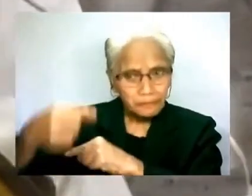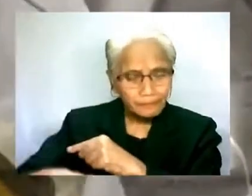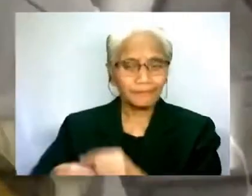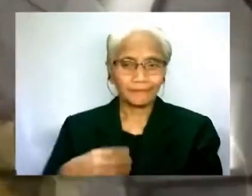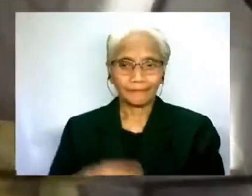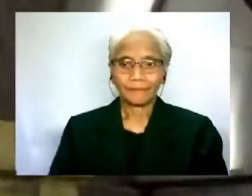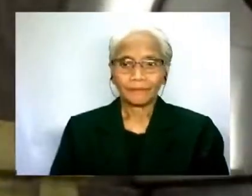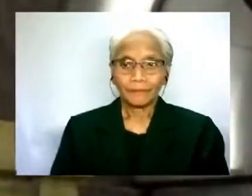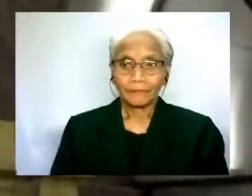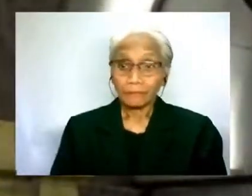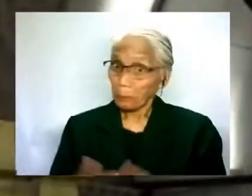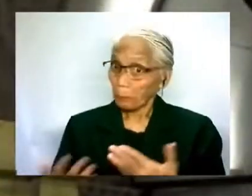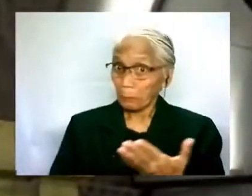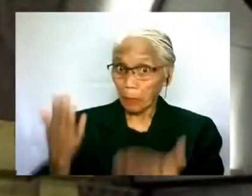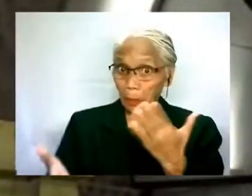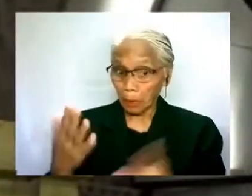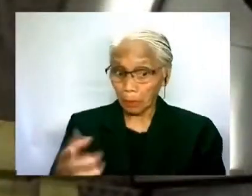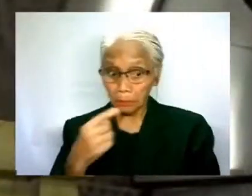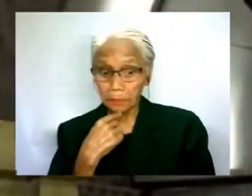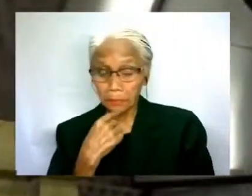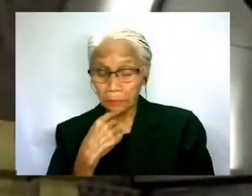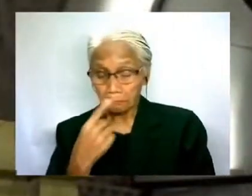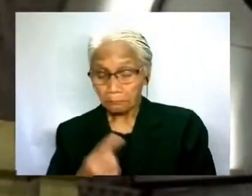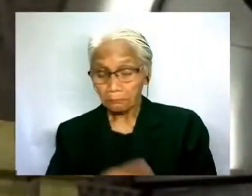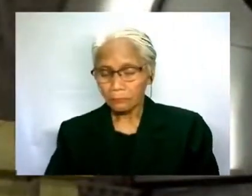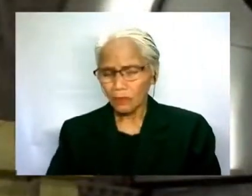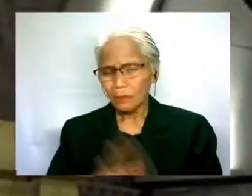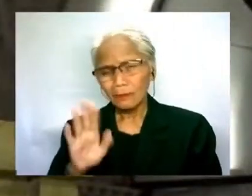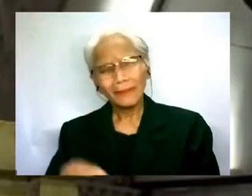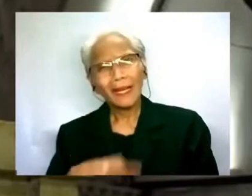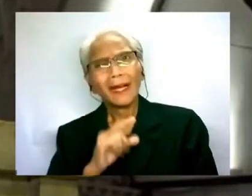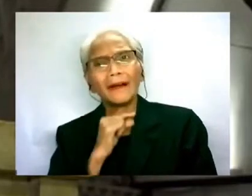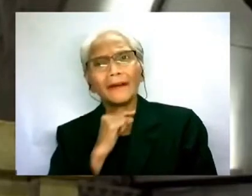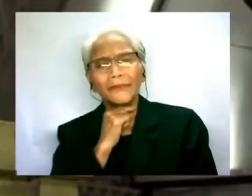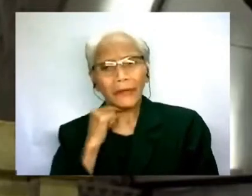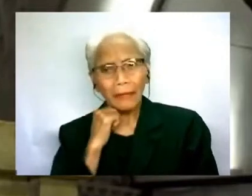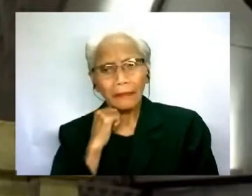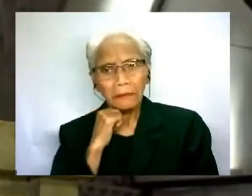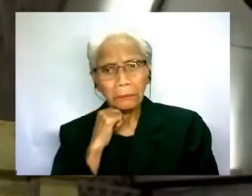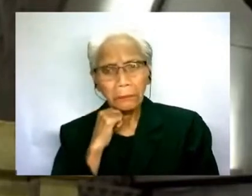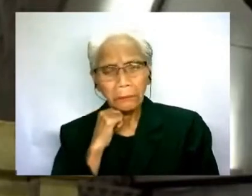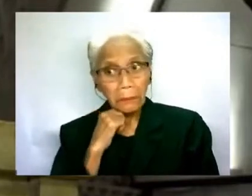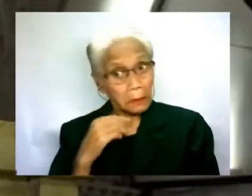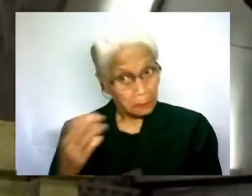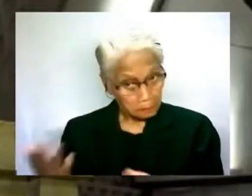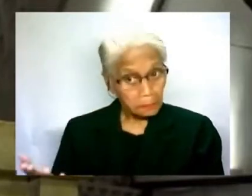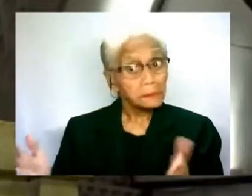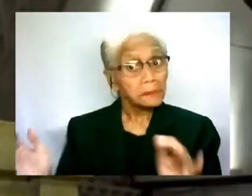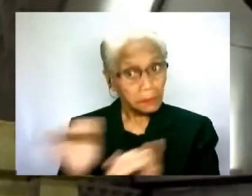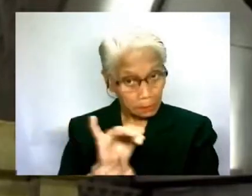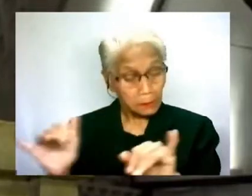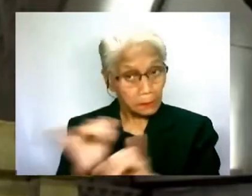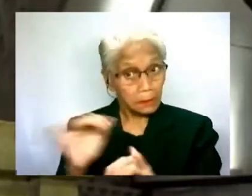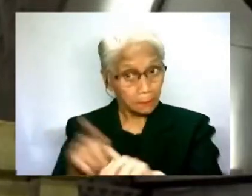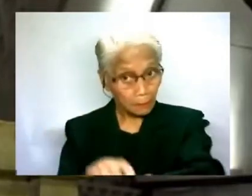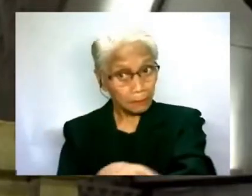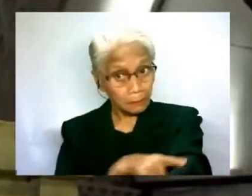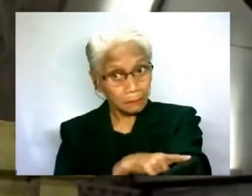Baka sabihin niyo sa akin, Father, ganun din ho ba katagal bago sagutin ang